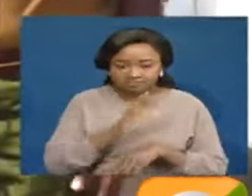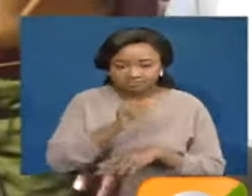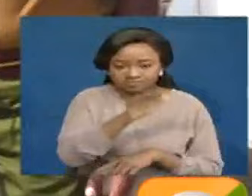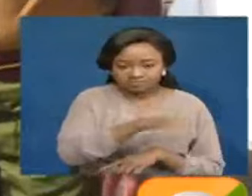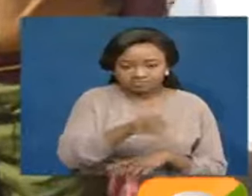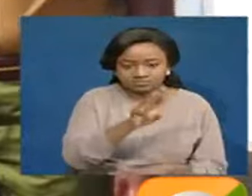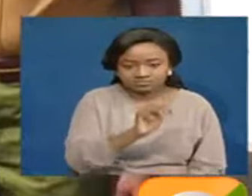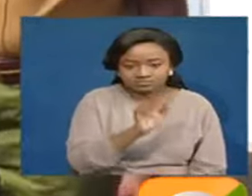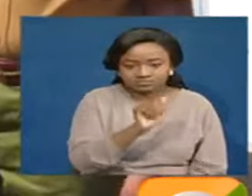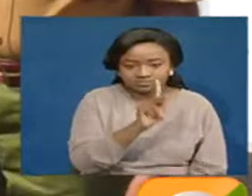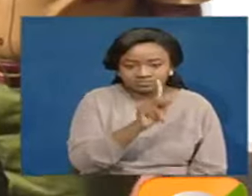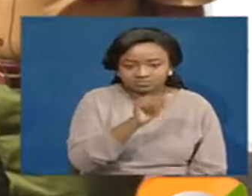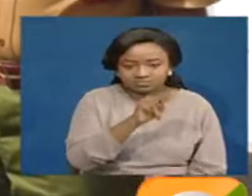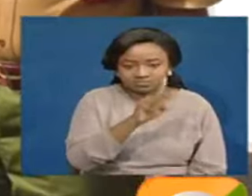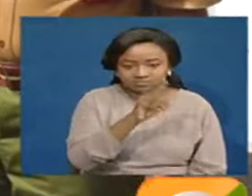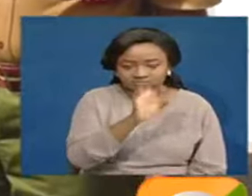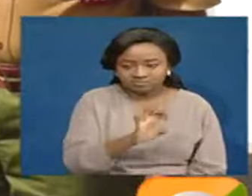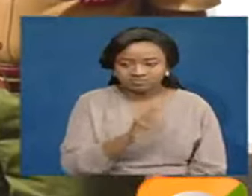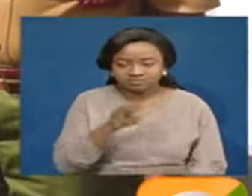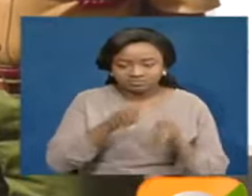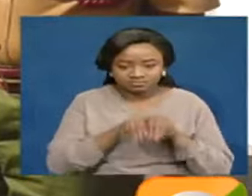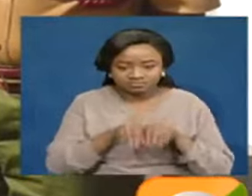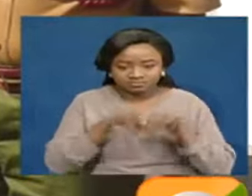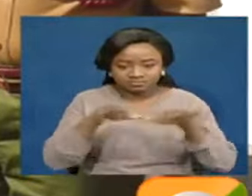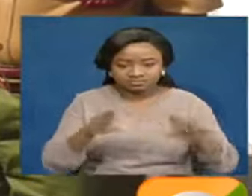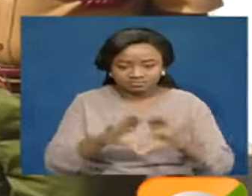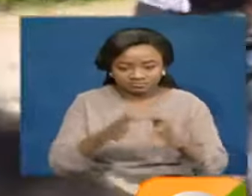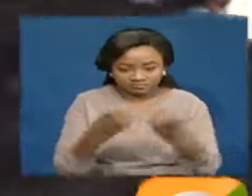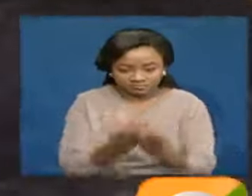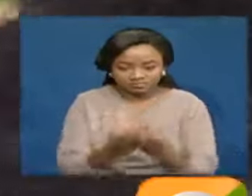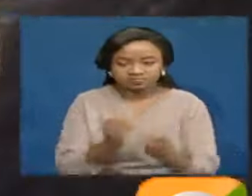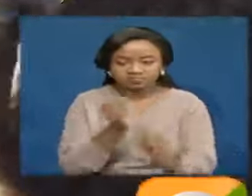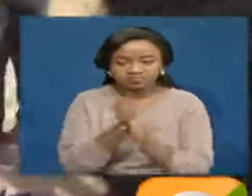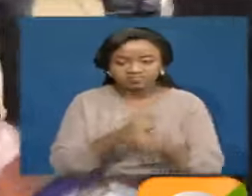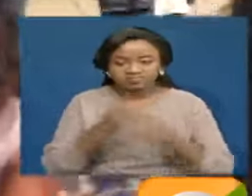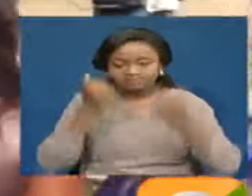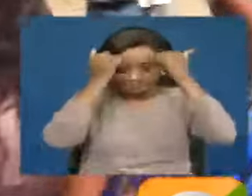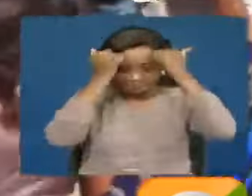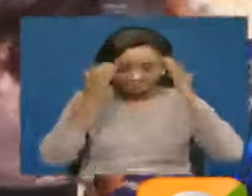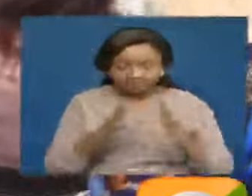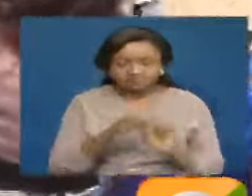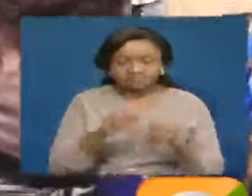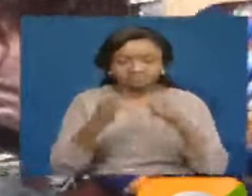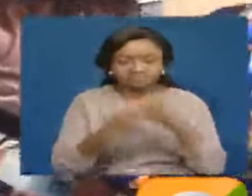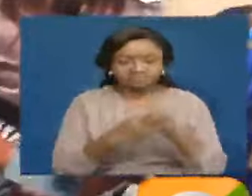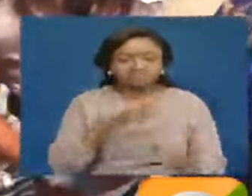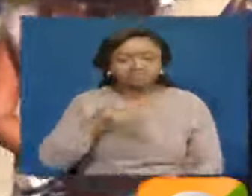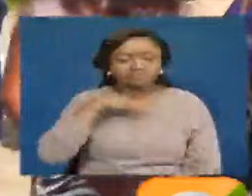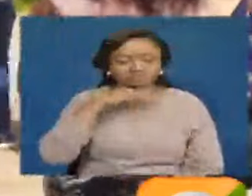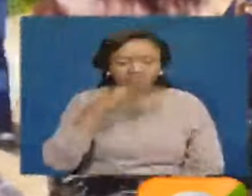ilienea darasani na kusababisha wanafunzi wanane kuzimia papo hapo.